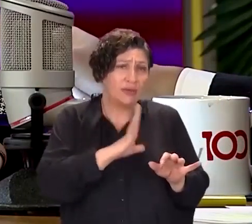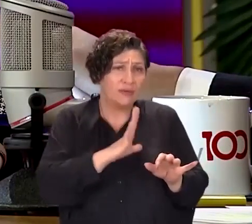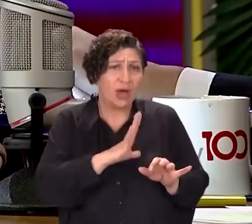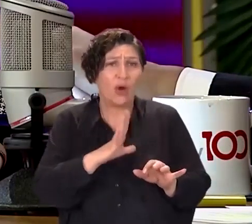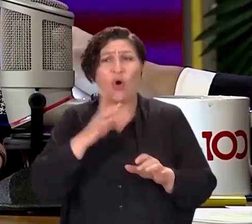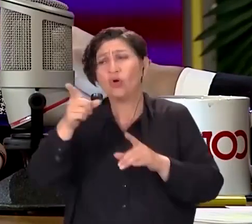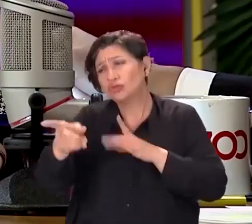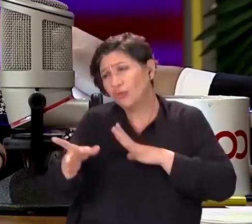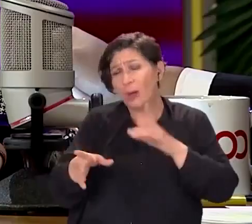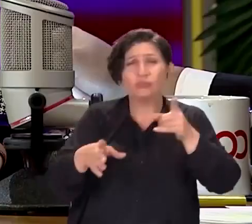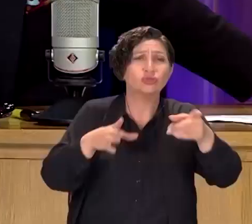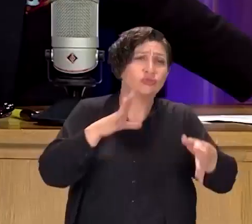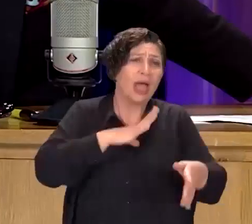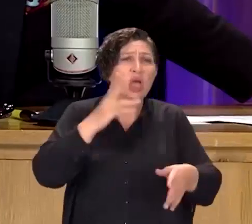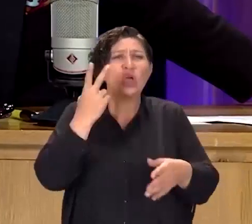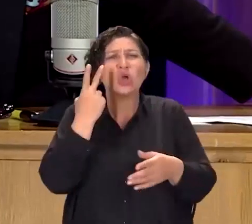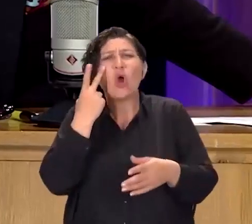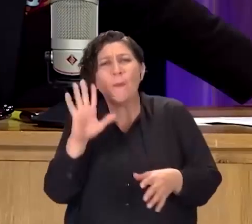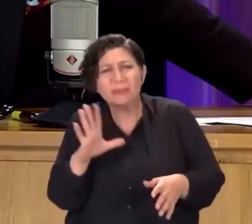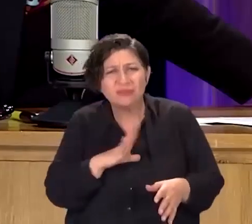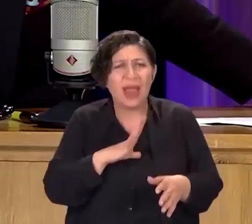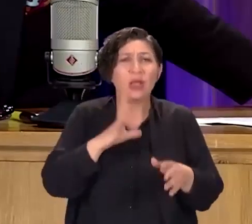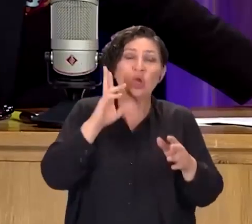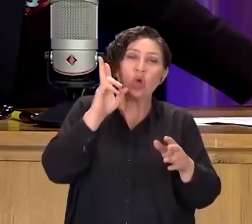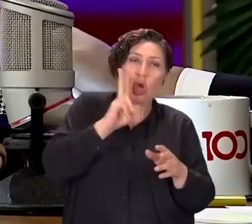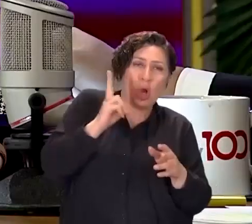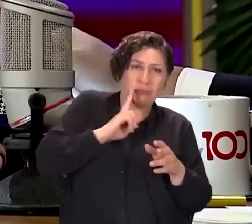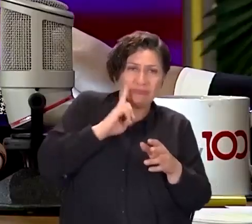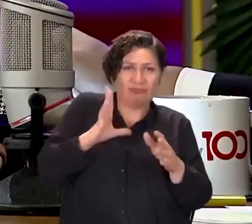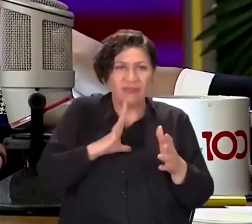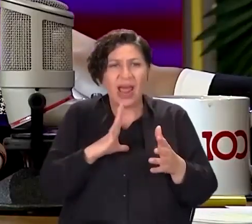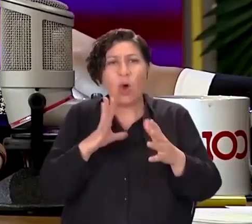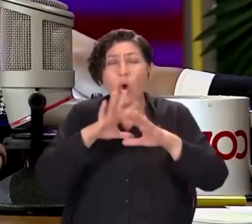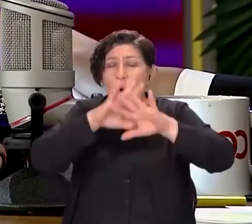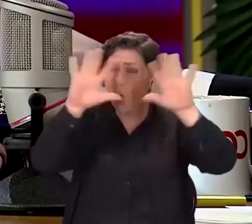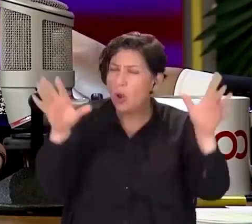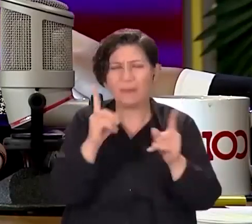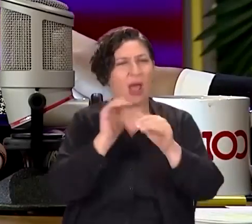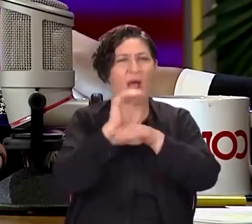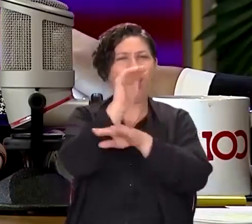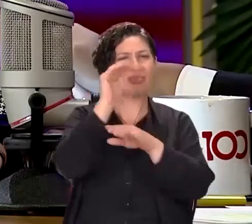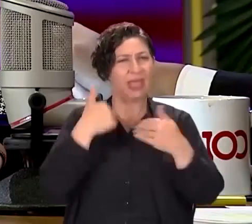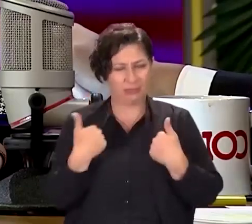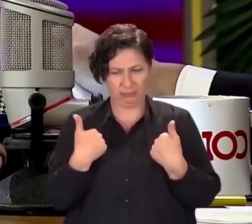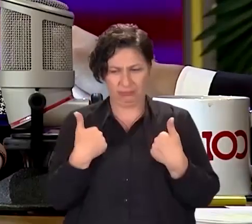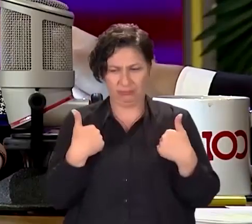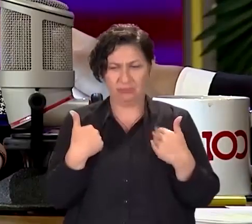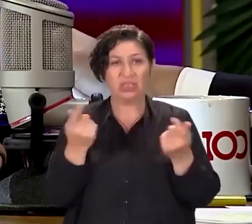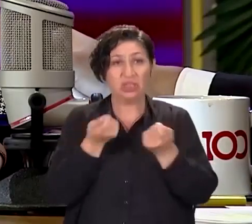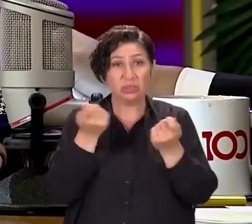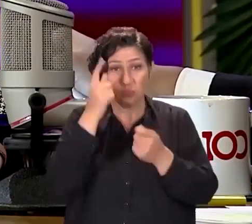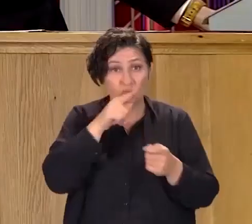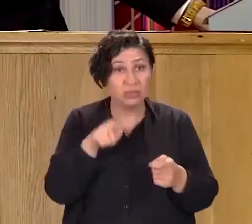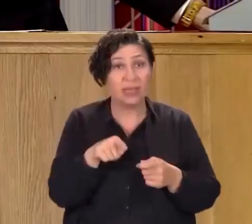var, osu var, görgüsüz var, görgülüsü var. Yani öyle bir hayatla yaşıyorum ki hani